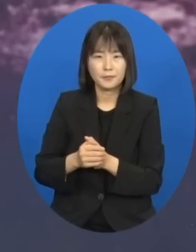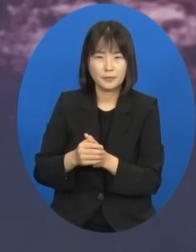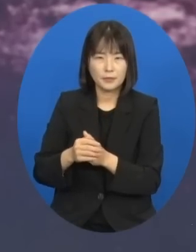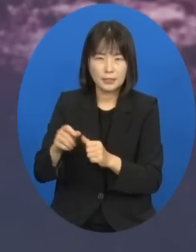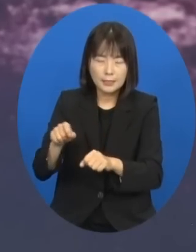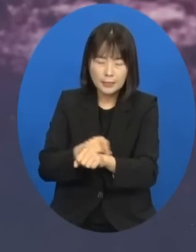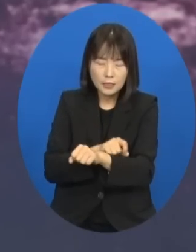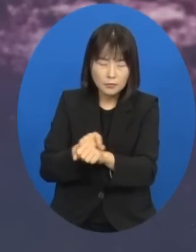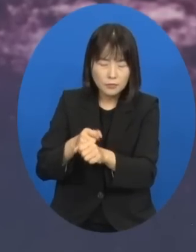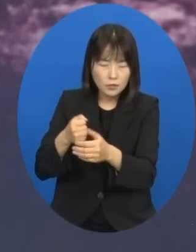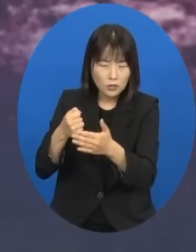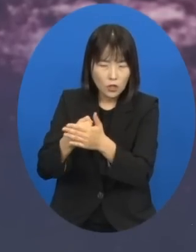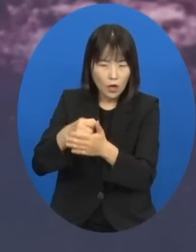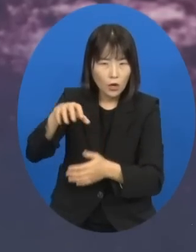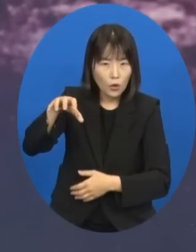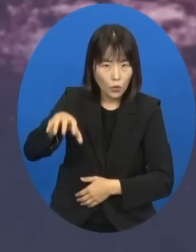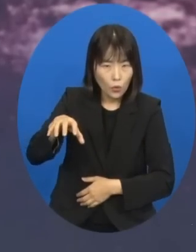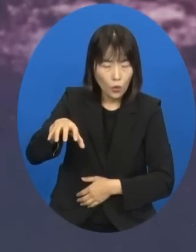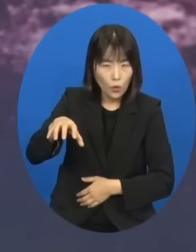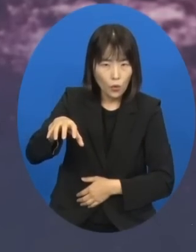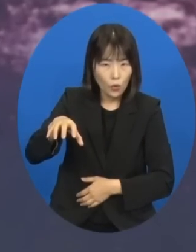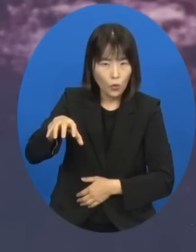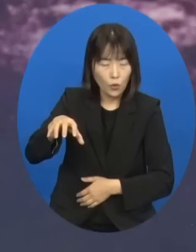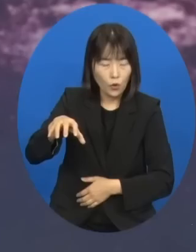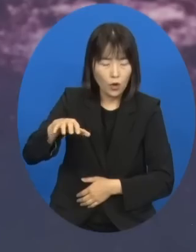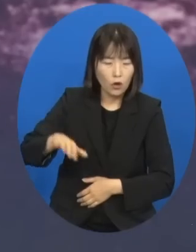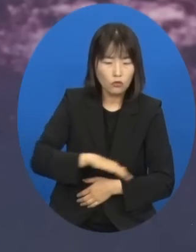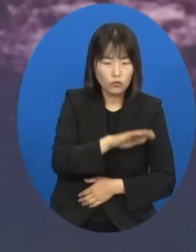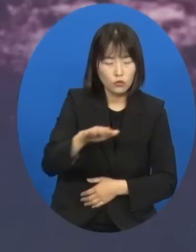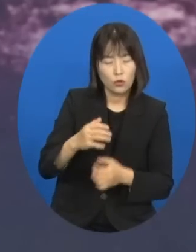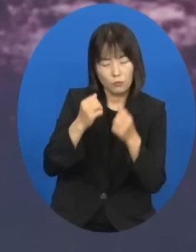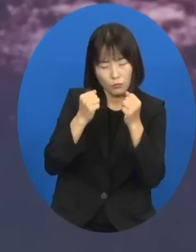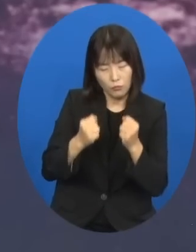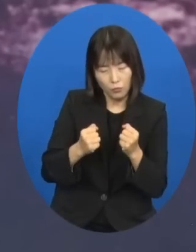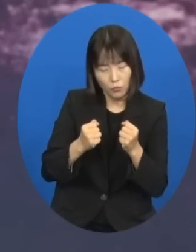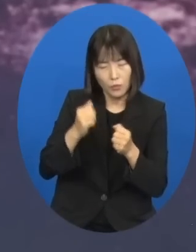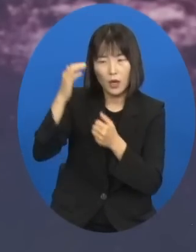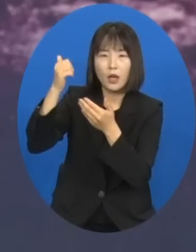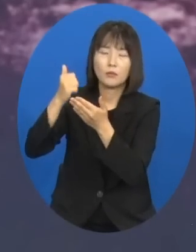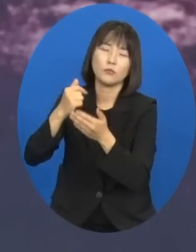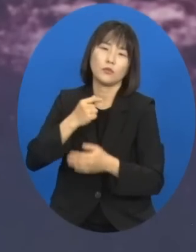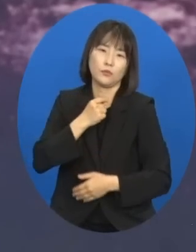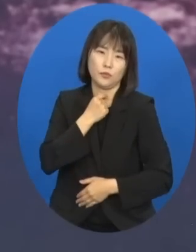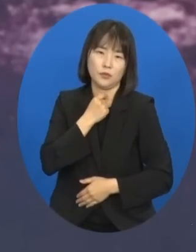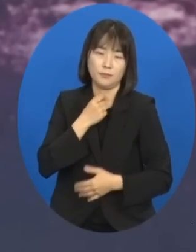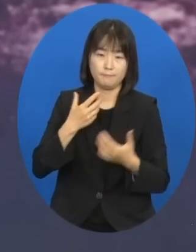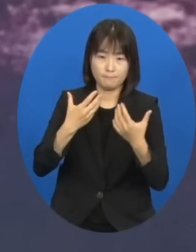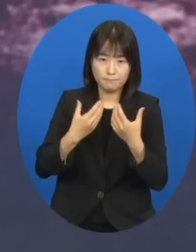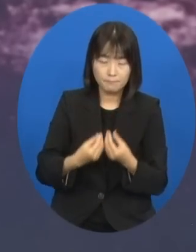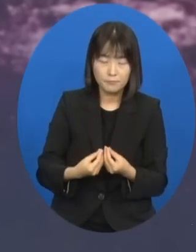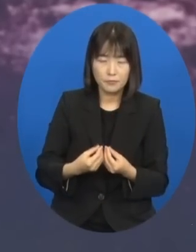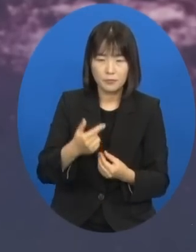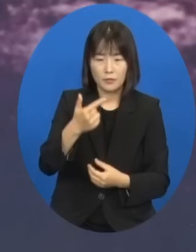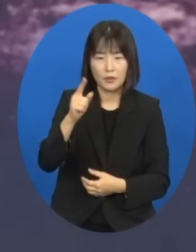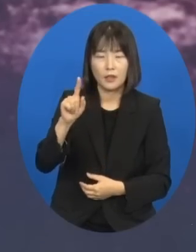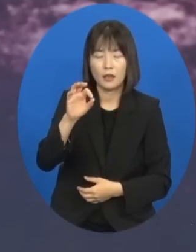특정한 장소에 머물러 있기를 원하신다는 거예요. 예를 들어서 여러분 잘 아시는 나아만 장군 이야기 보세요.